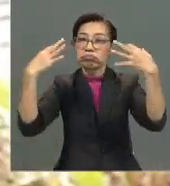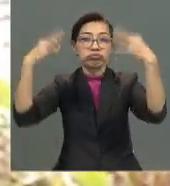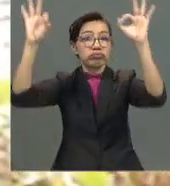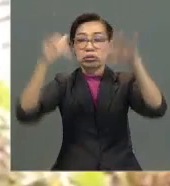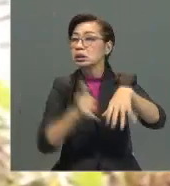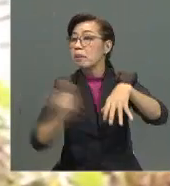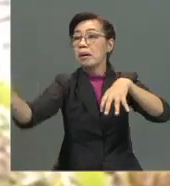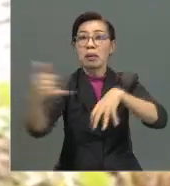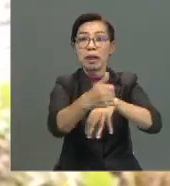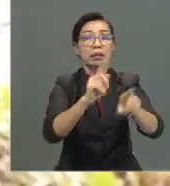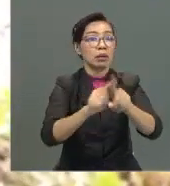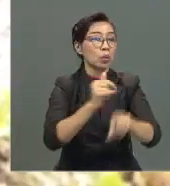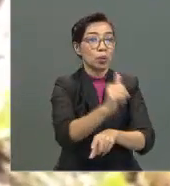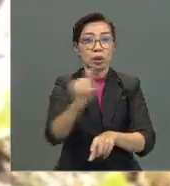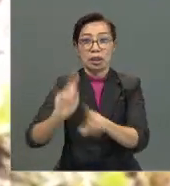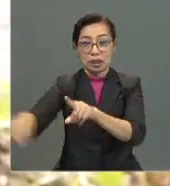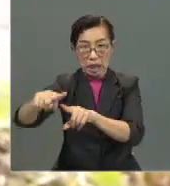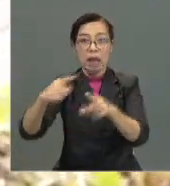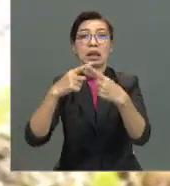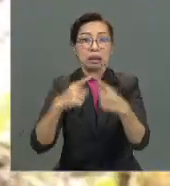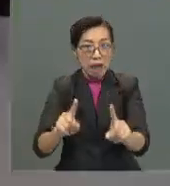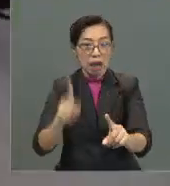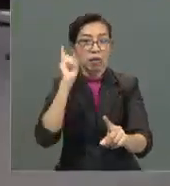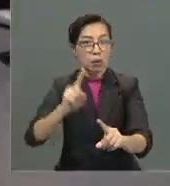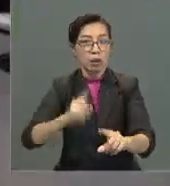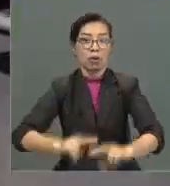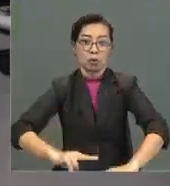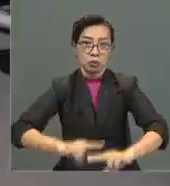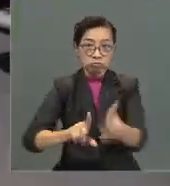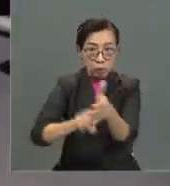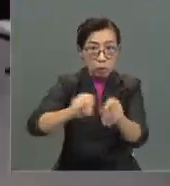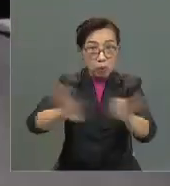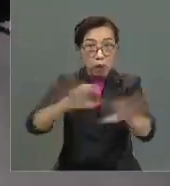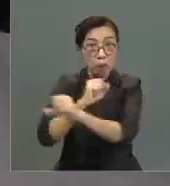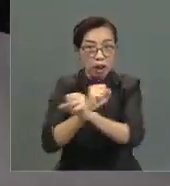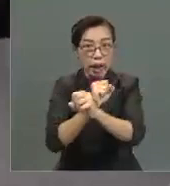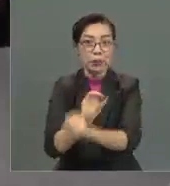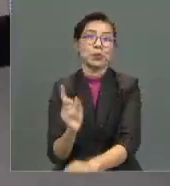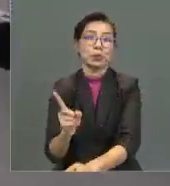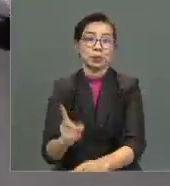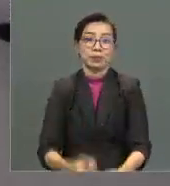การสัญจรไปมาแต่ว่ายังคุมเข้มในมาตรการป้องกันโรคอย่างเคร่งครัดค่ะ